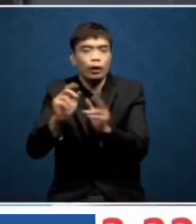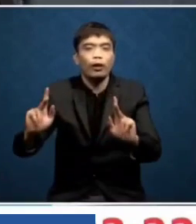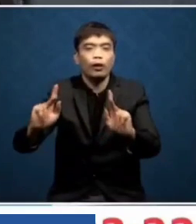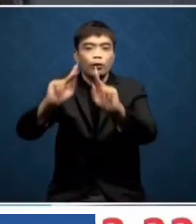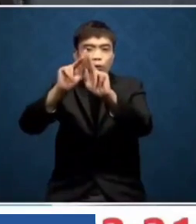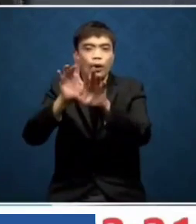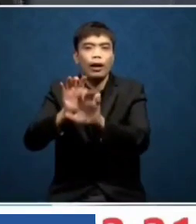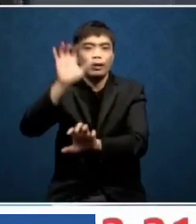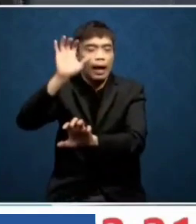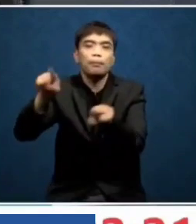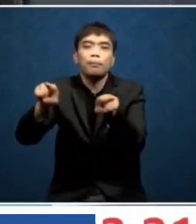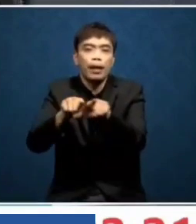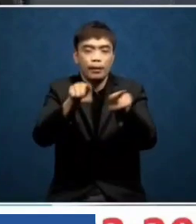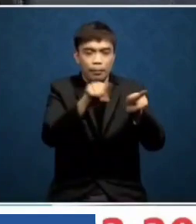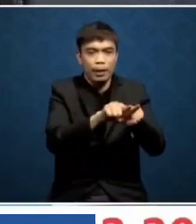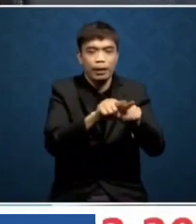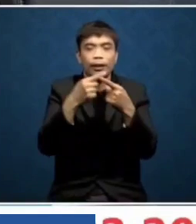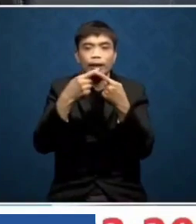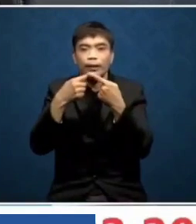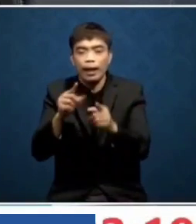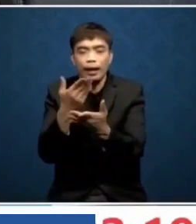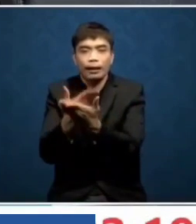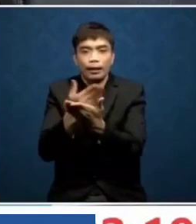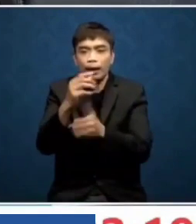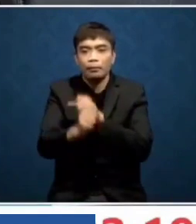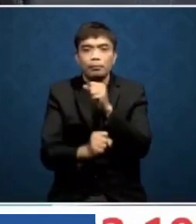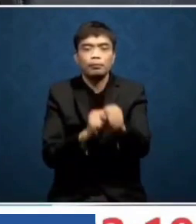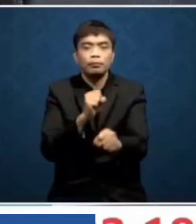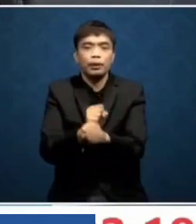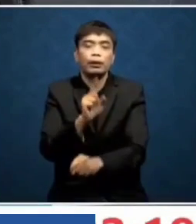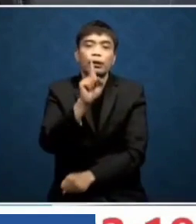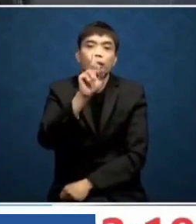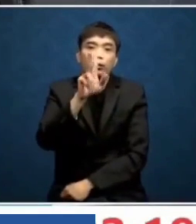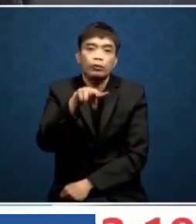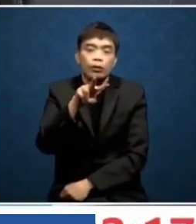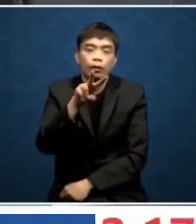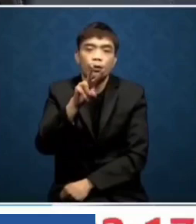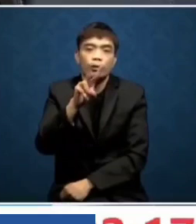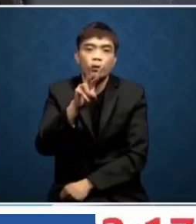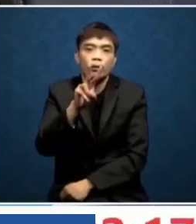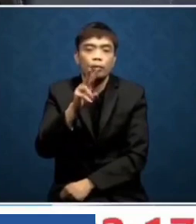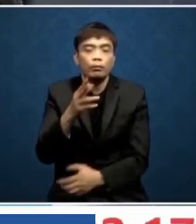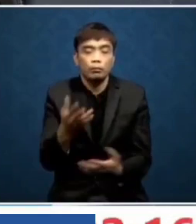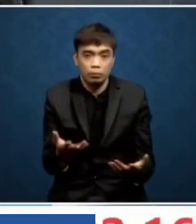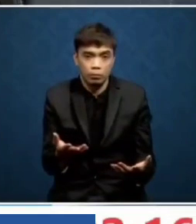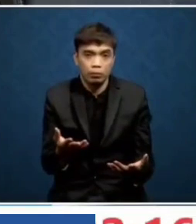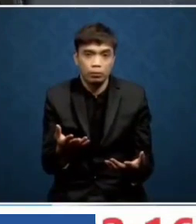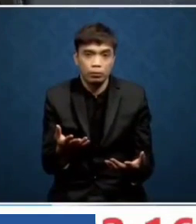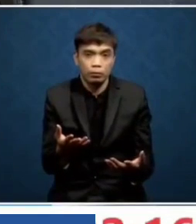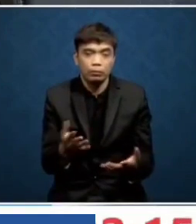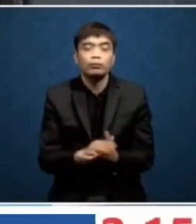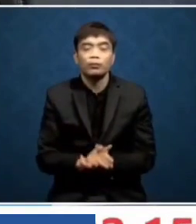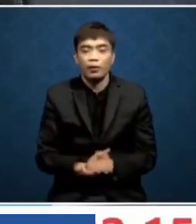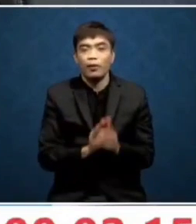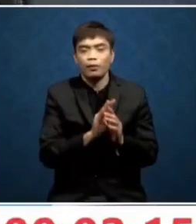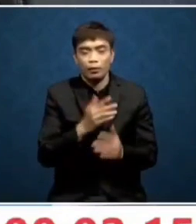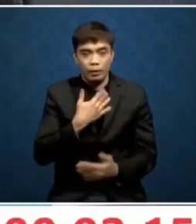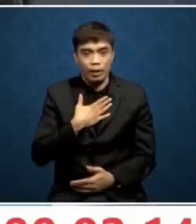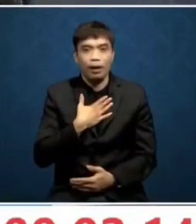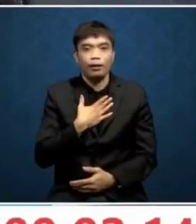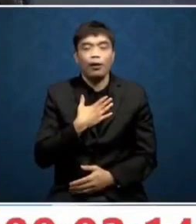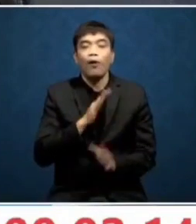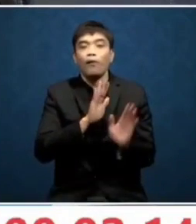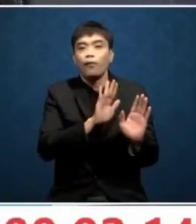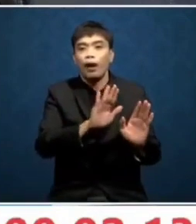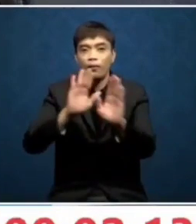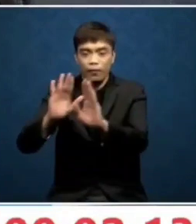าไทยว่ด้วยคณะกรมการพัฒนาสติ พุทธศักราษ 2538และอาศาสมัครกองทุนพันาบทบาสติเนองจากอง